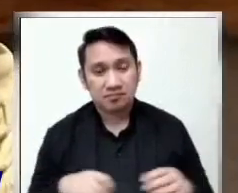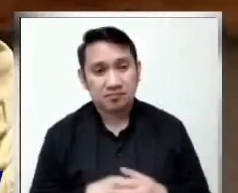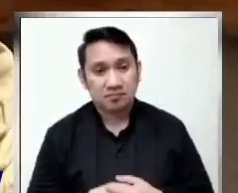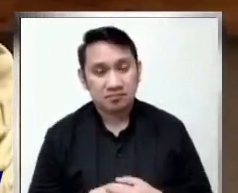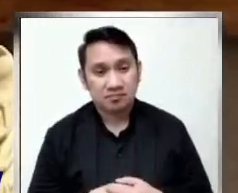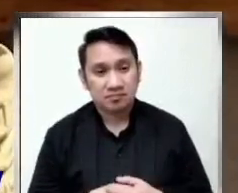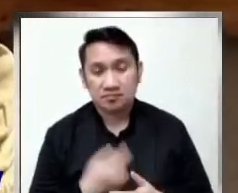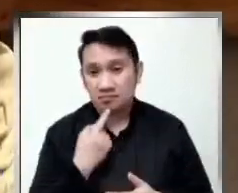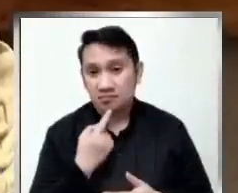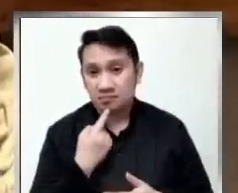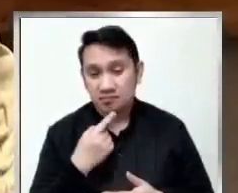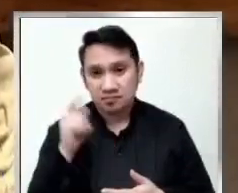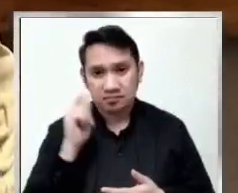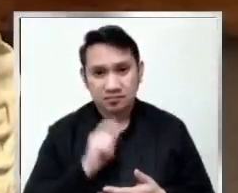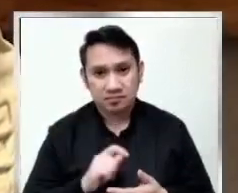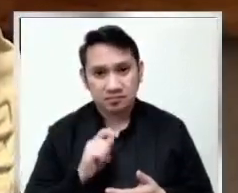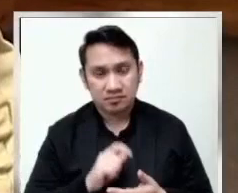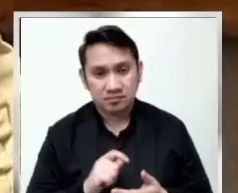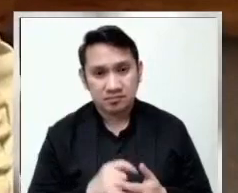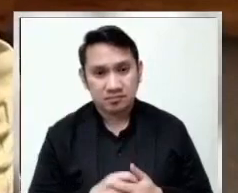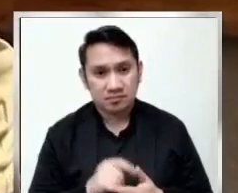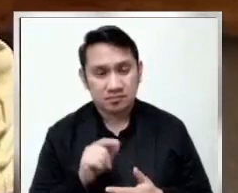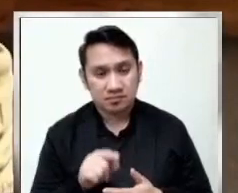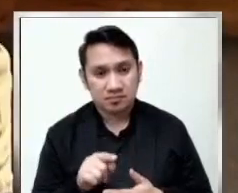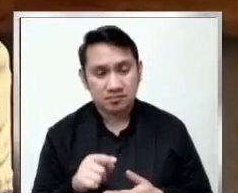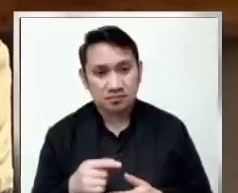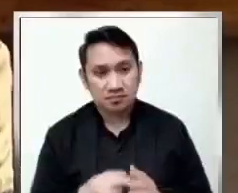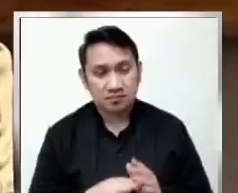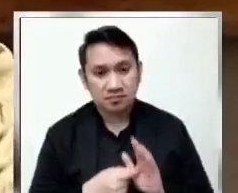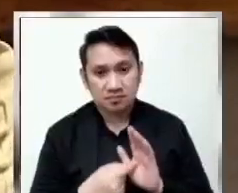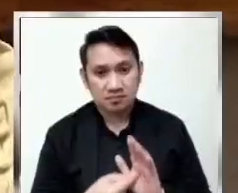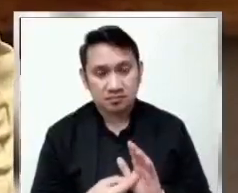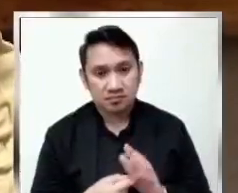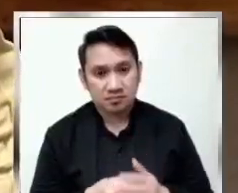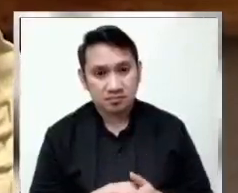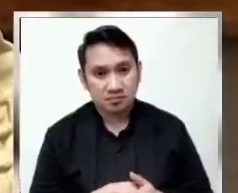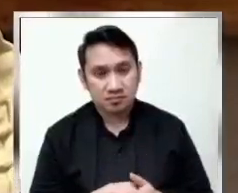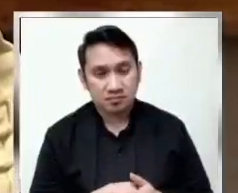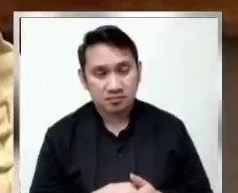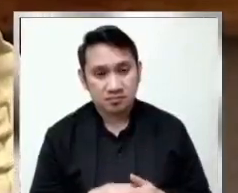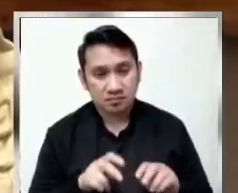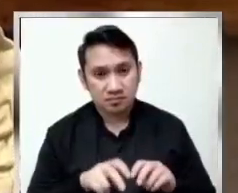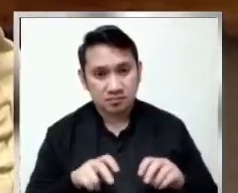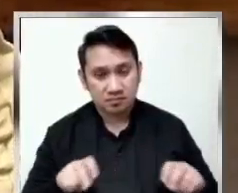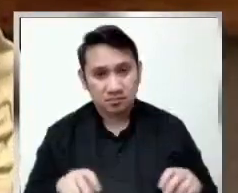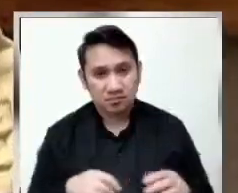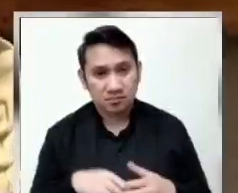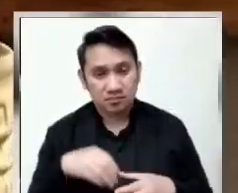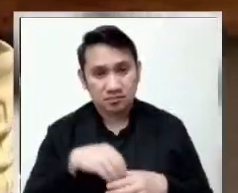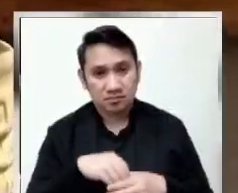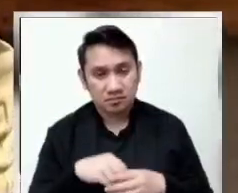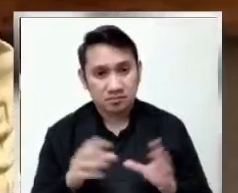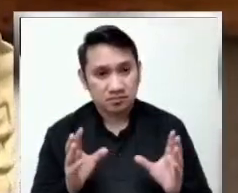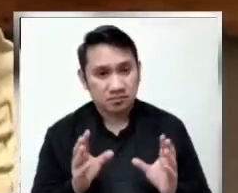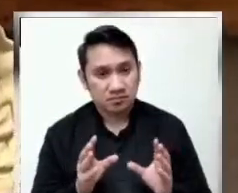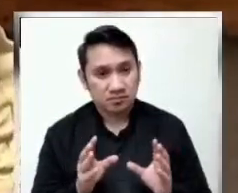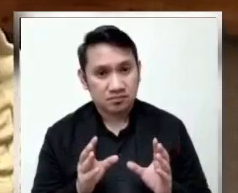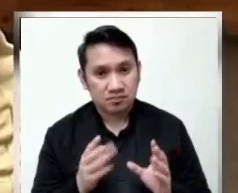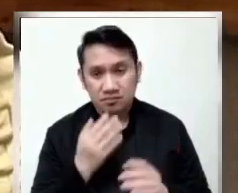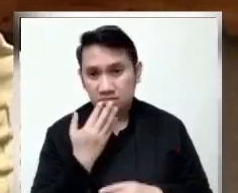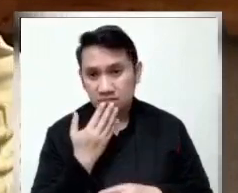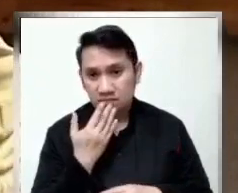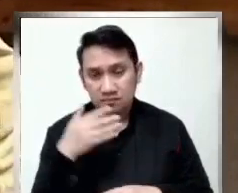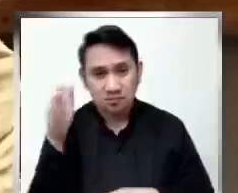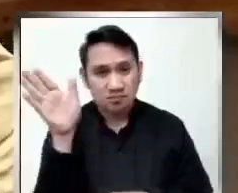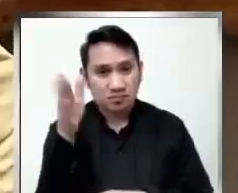sa Secretary General ng Kamara, ipinakikita sa kulay ng mga upuan sa loob ng session hall ang kulay ng ating watawat.